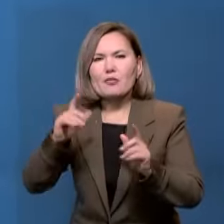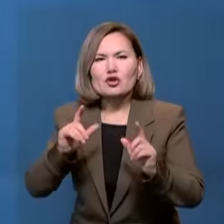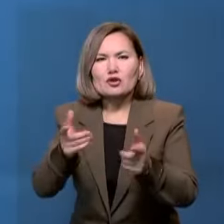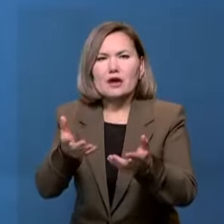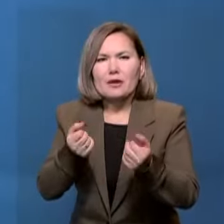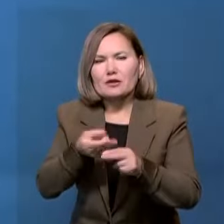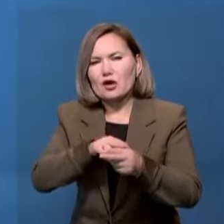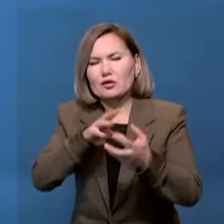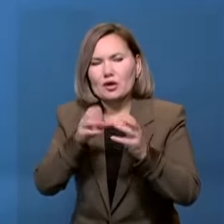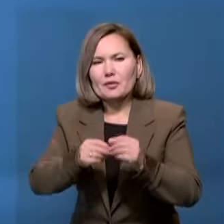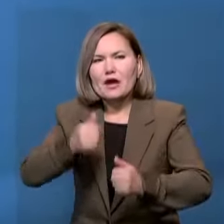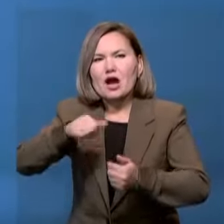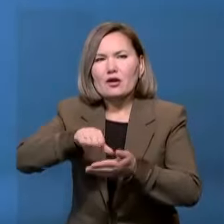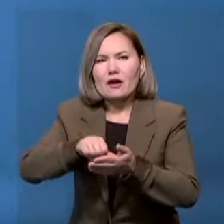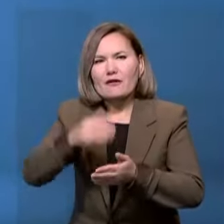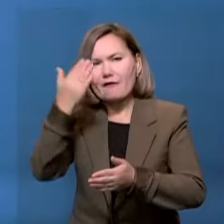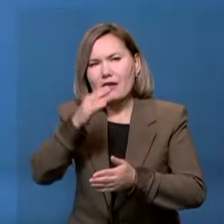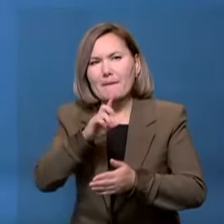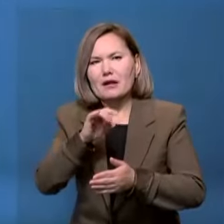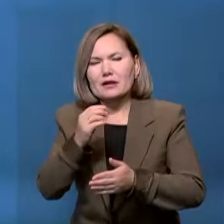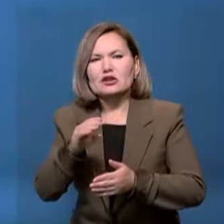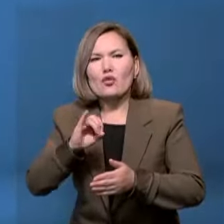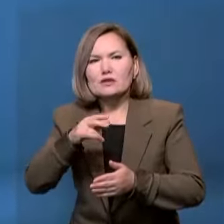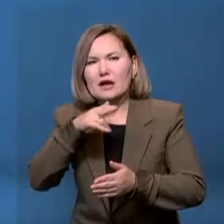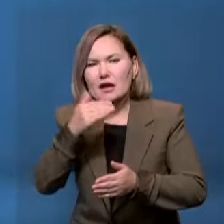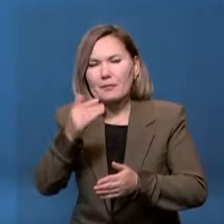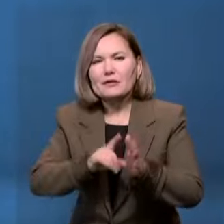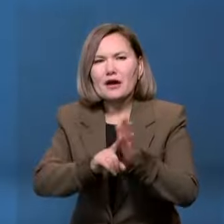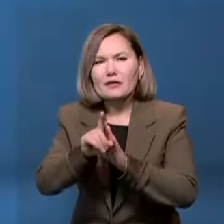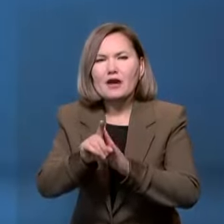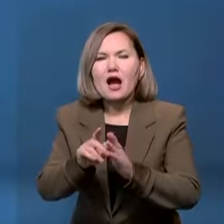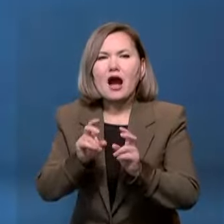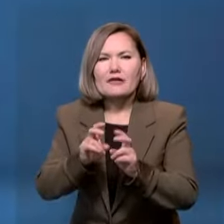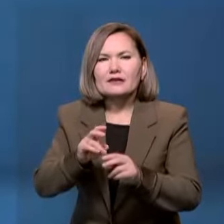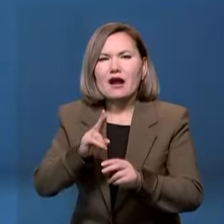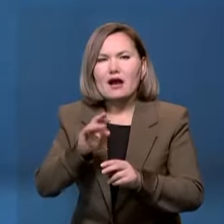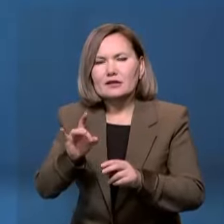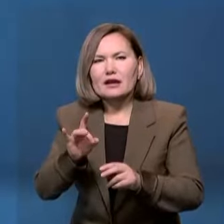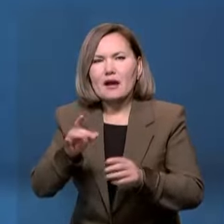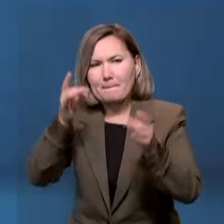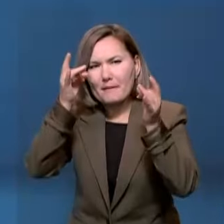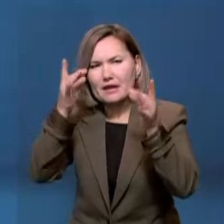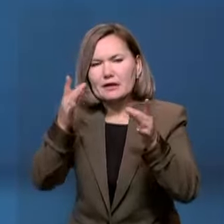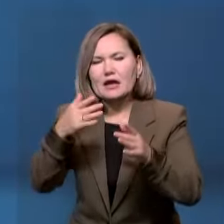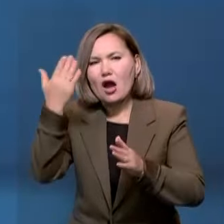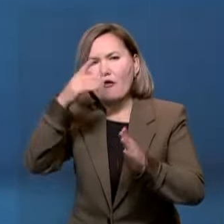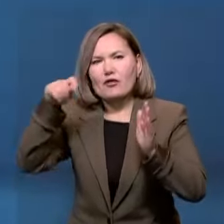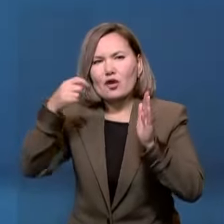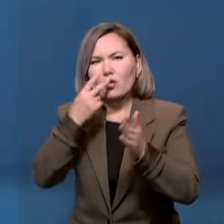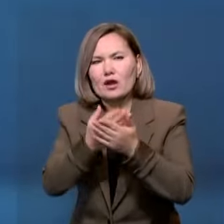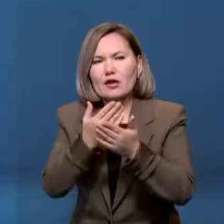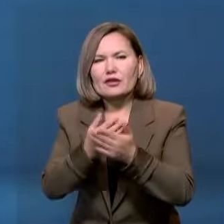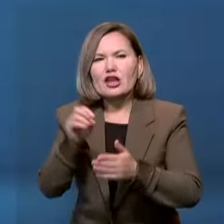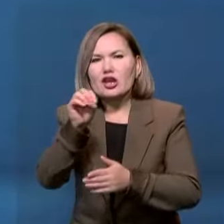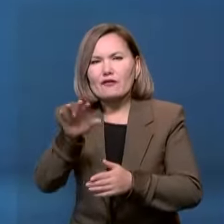Сынға түсетін фильмдер Бангладеш пен Оңтүстік Кореядан бастап Австрия мен Қатарға дейінгі мәдениет пен болмыстың кескінін көрсетеді.